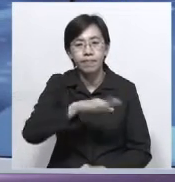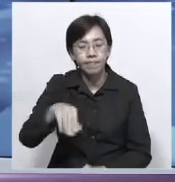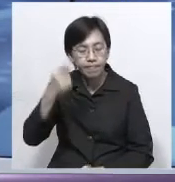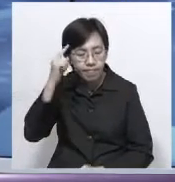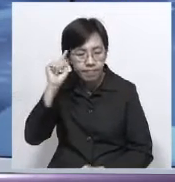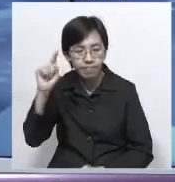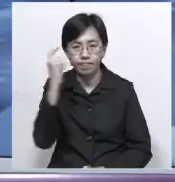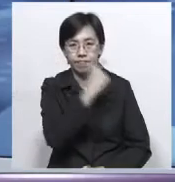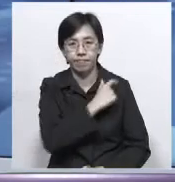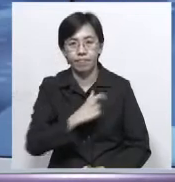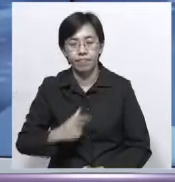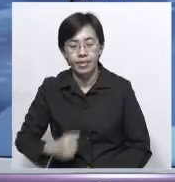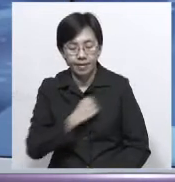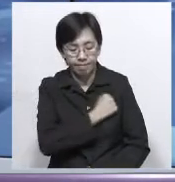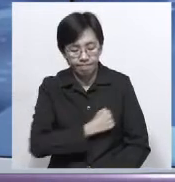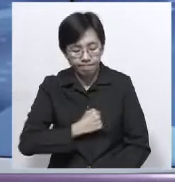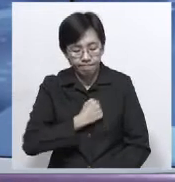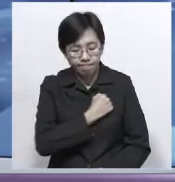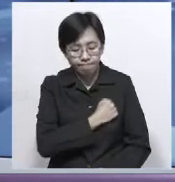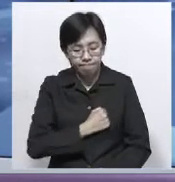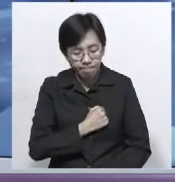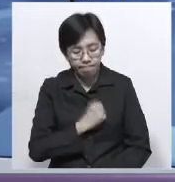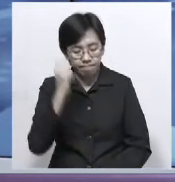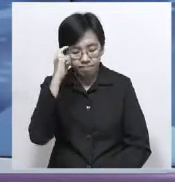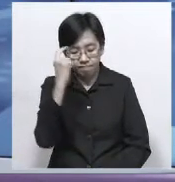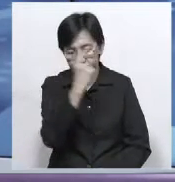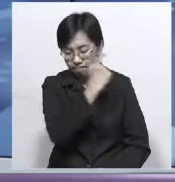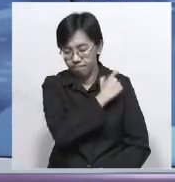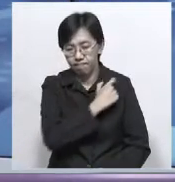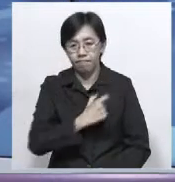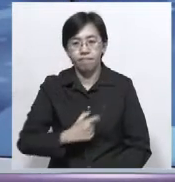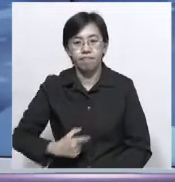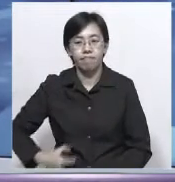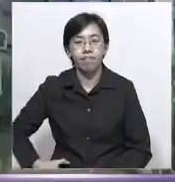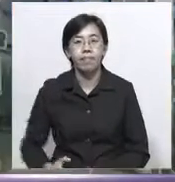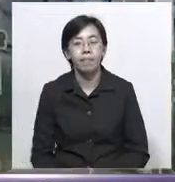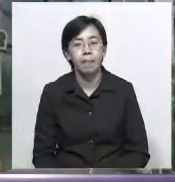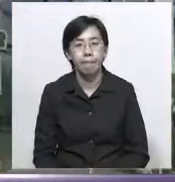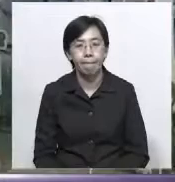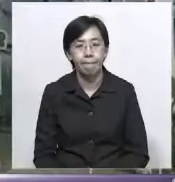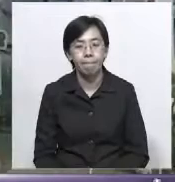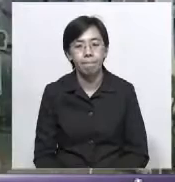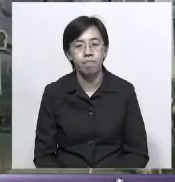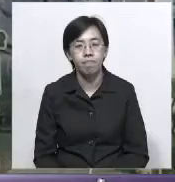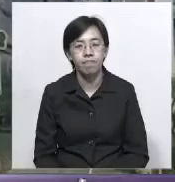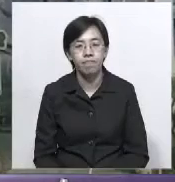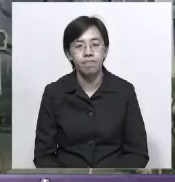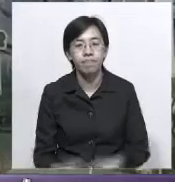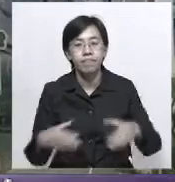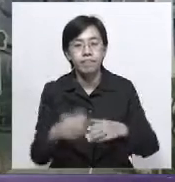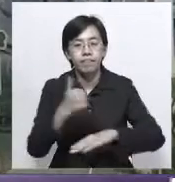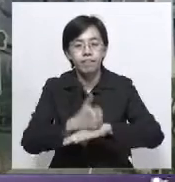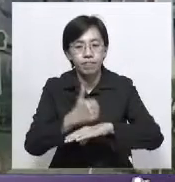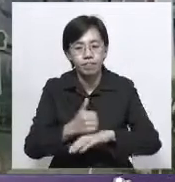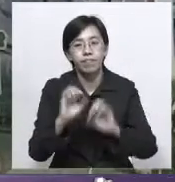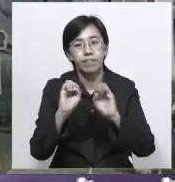คุณและถวายความอาลัยแด่พระบาทสมเด็จพระปรมินทรมหาภูมิพลอดุลยเดชคณะผู้บริหารบุคลากรนักศึก